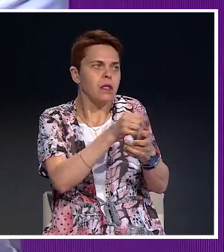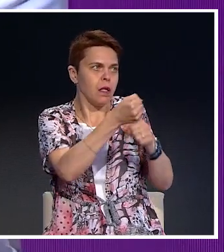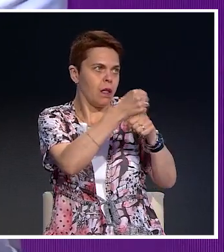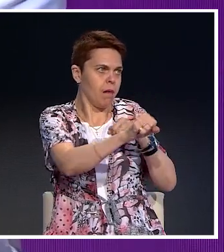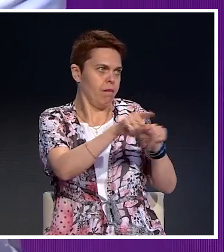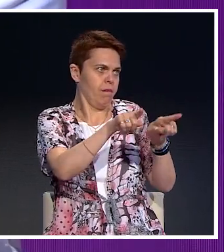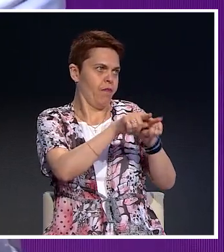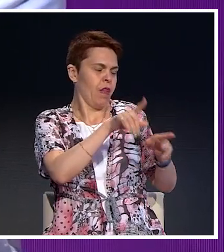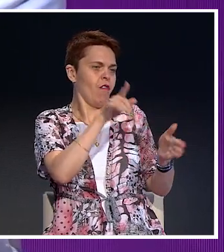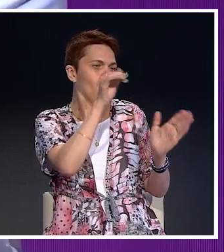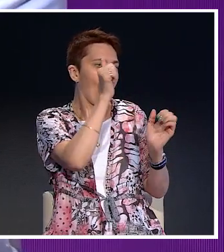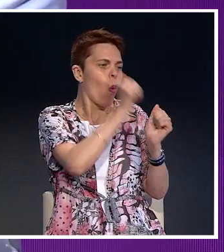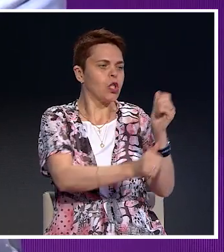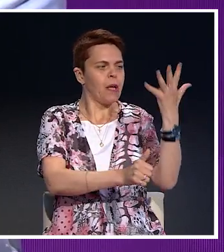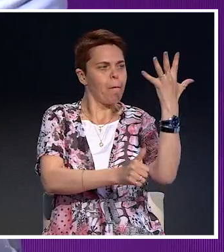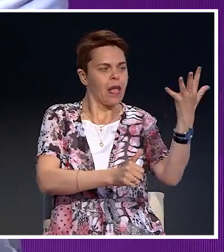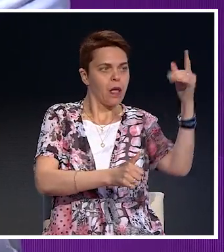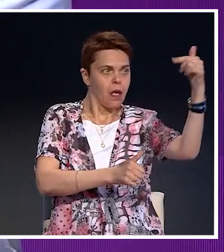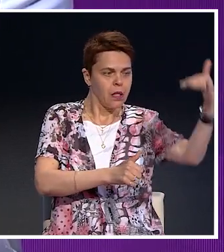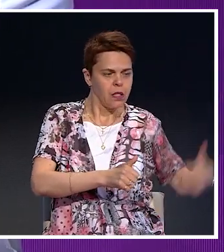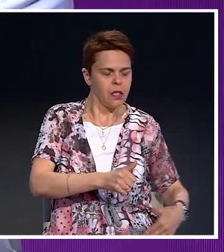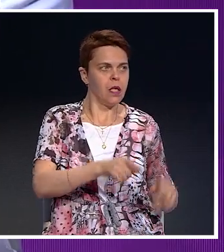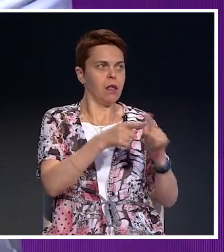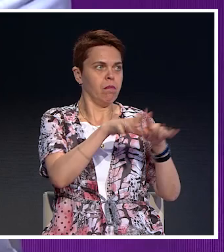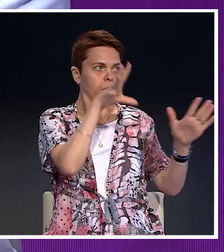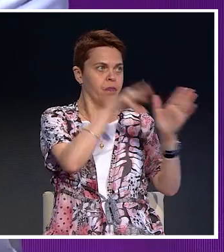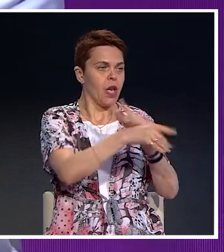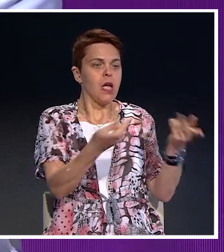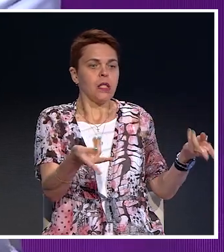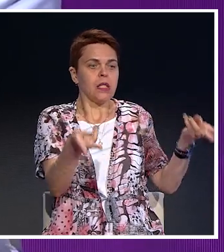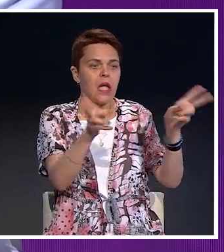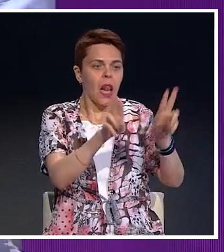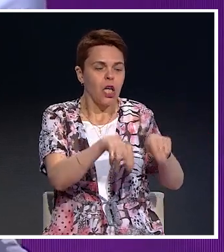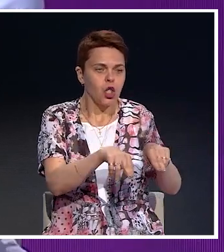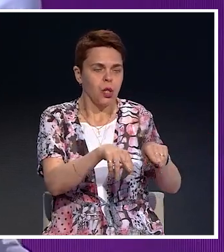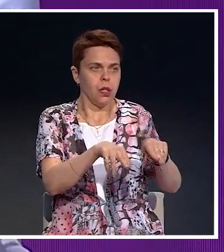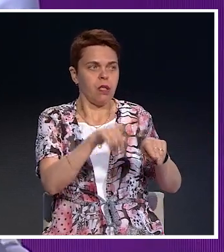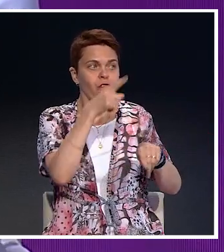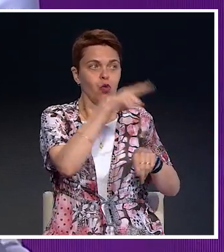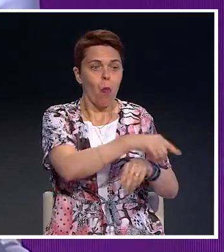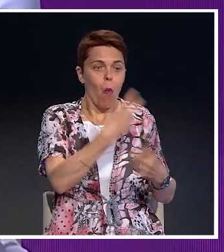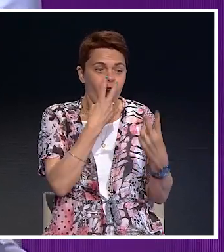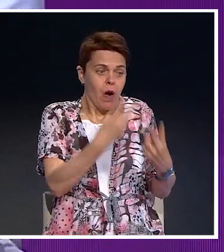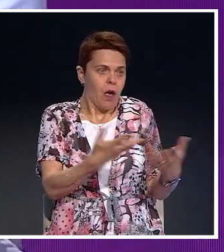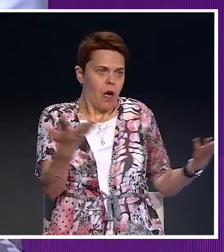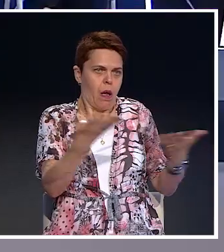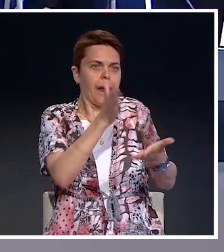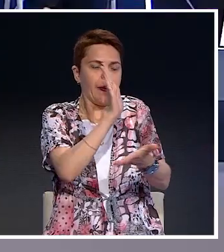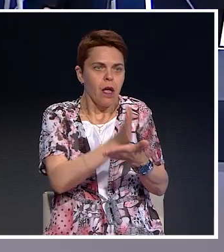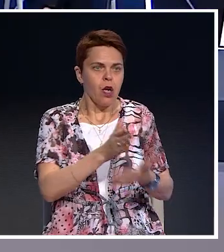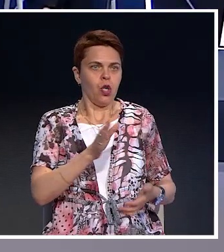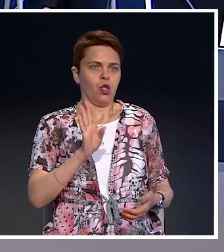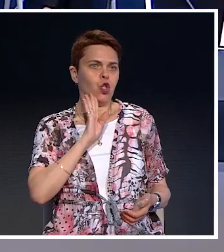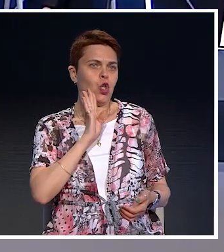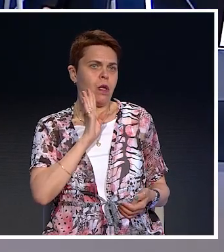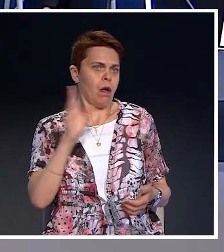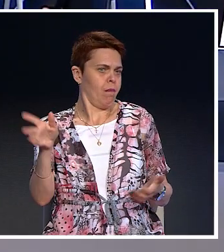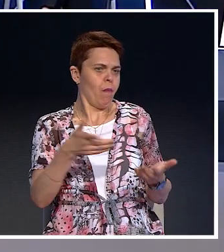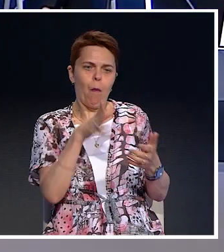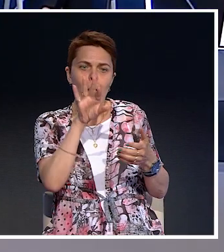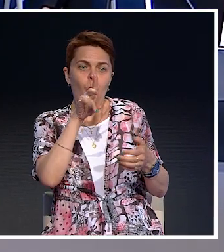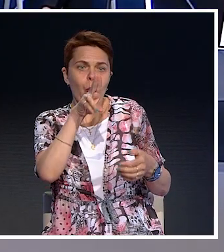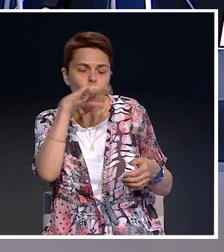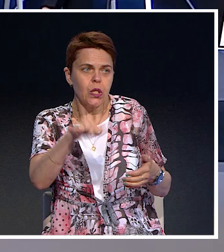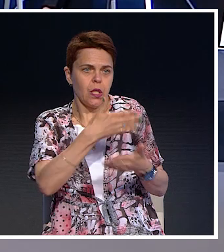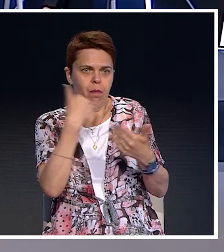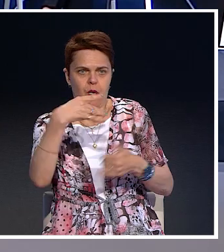жінок і чоловіків в кожній п'ятірці списку. І якщо цей список залишиться в тому вигляді, який він є, жінки гарантовано в пропорції